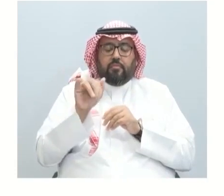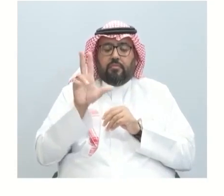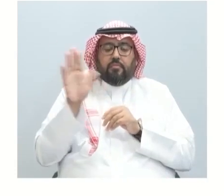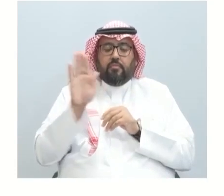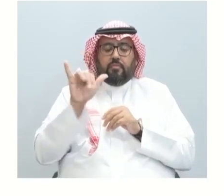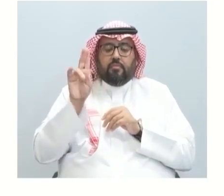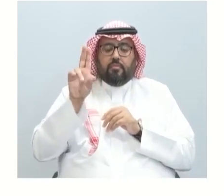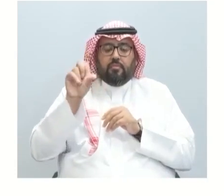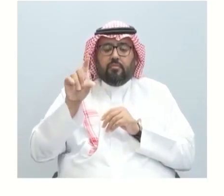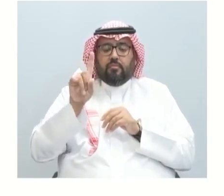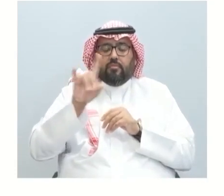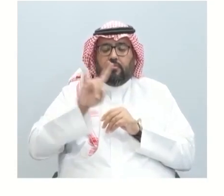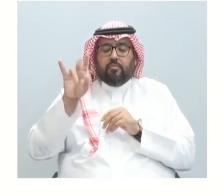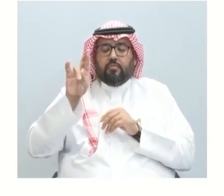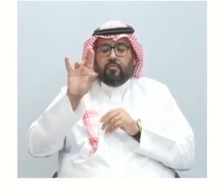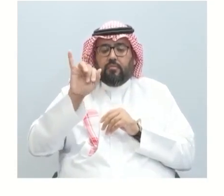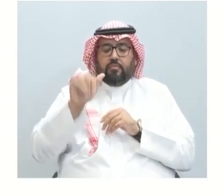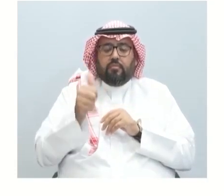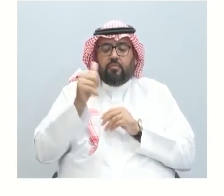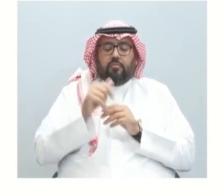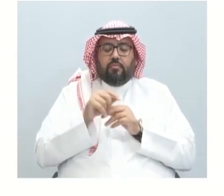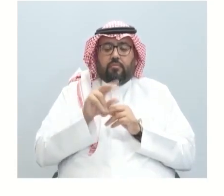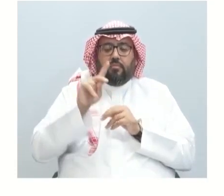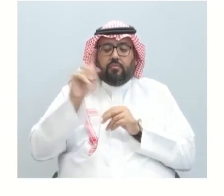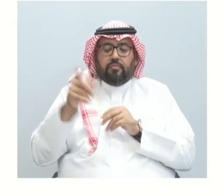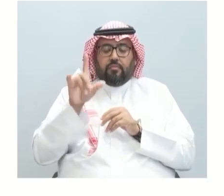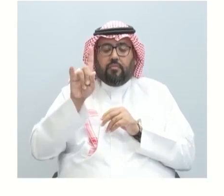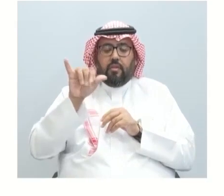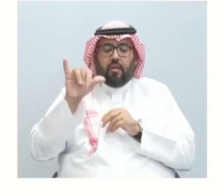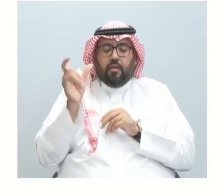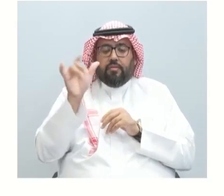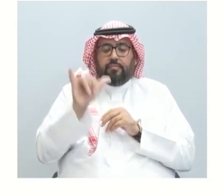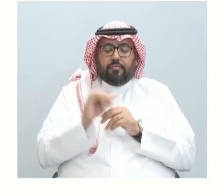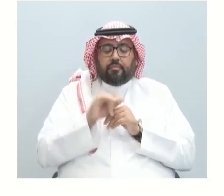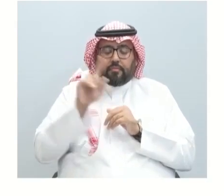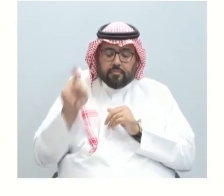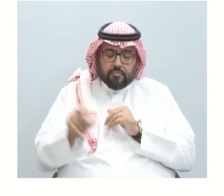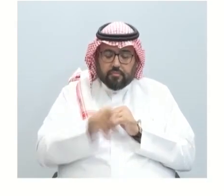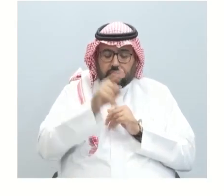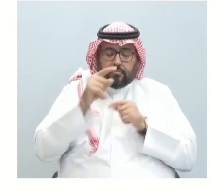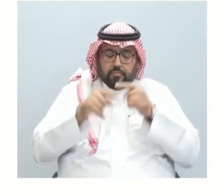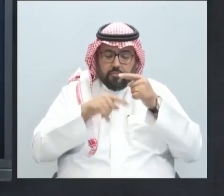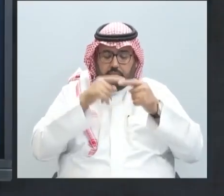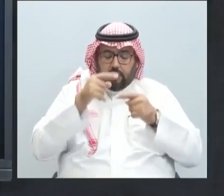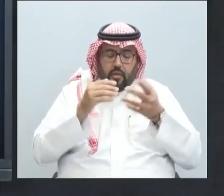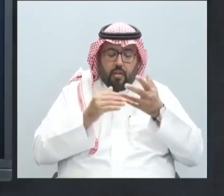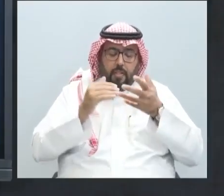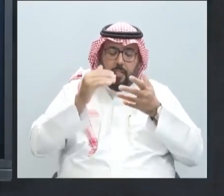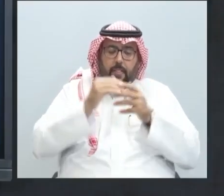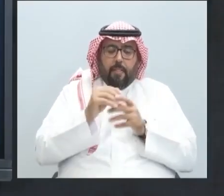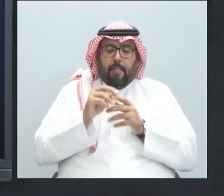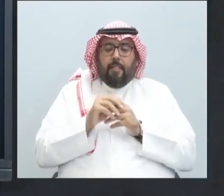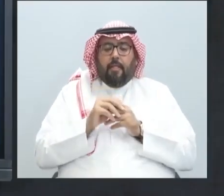الماضيه كنا قد اتفقنا وتعرفنا بشكل كبير على الطور البيني وماذا يحدث في هذا الطور بيني تتبعنا هذه المراحل الثلاث في